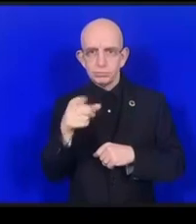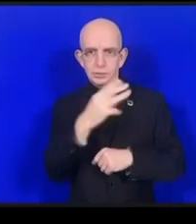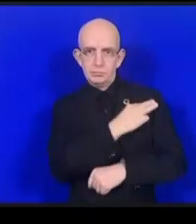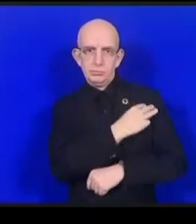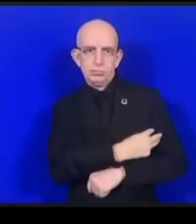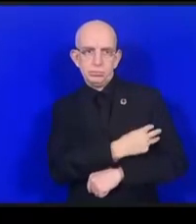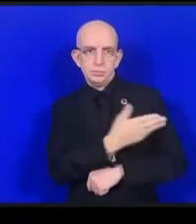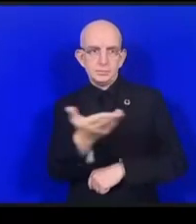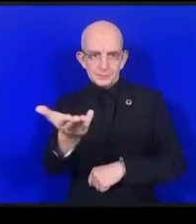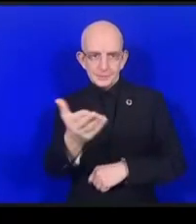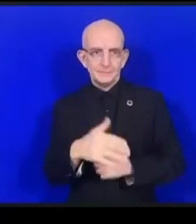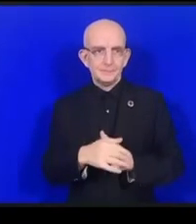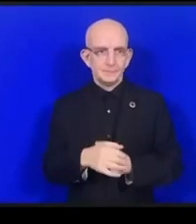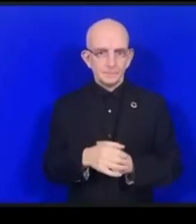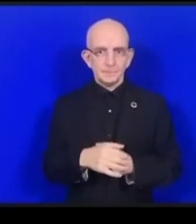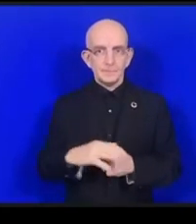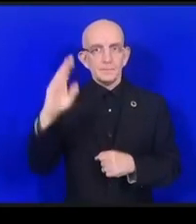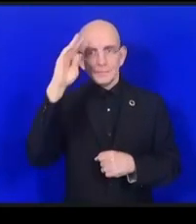зале